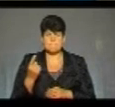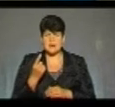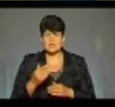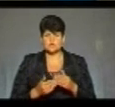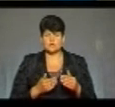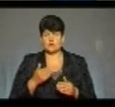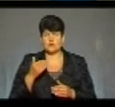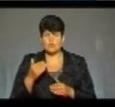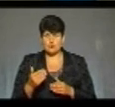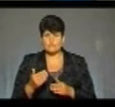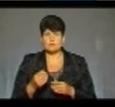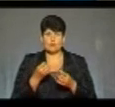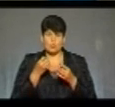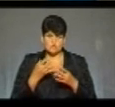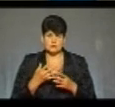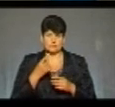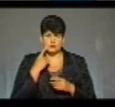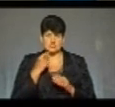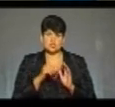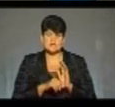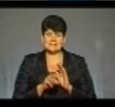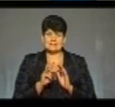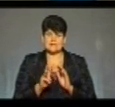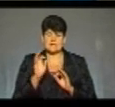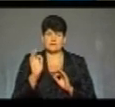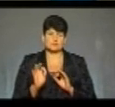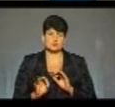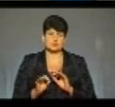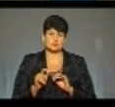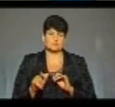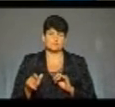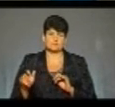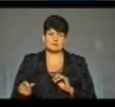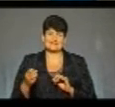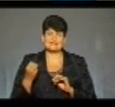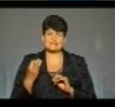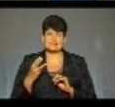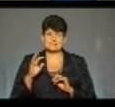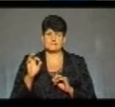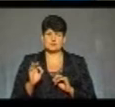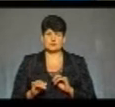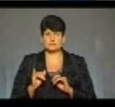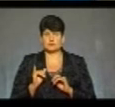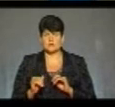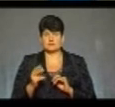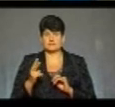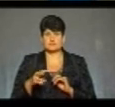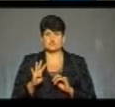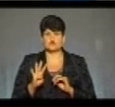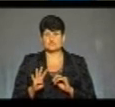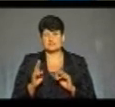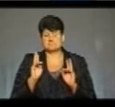кроки позитивно оцінюють 63% громадян, 13% негативно, 24%